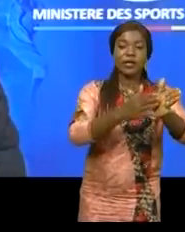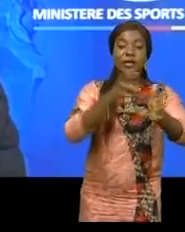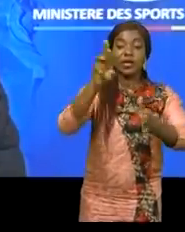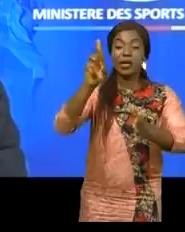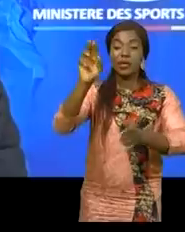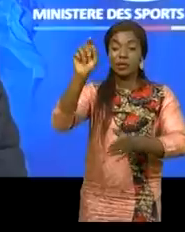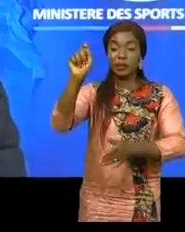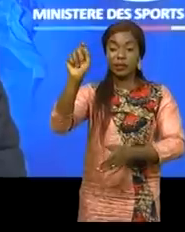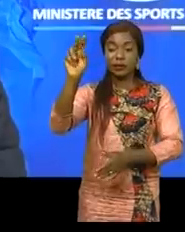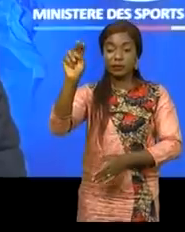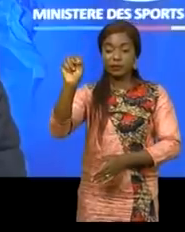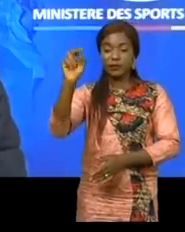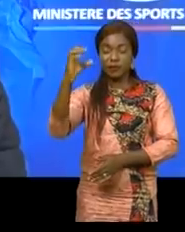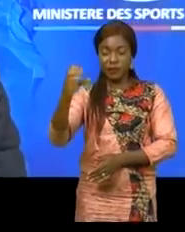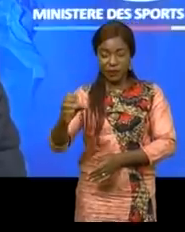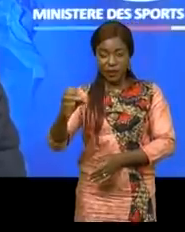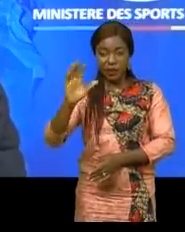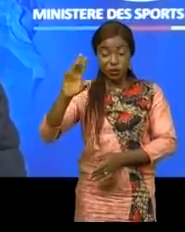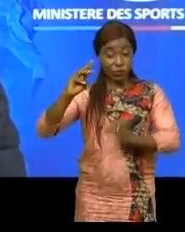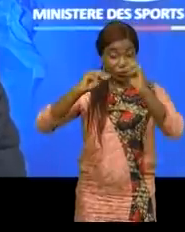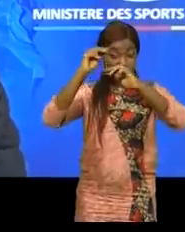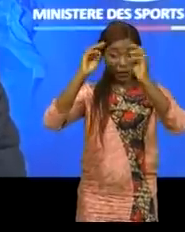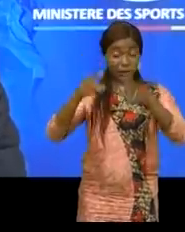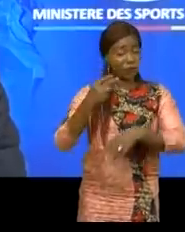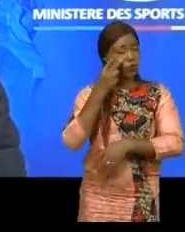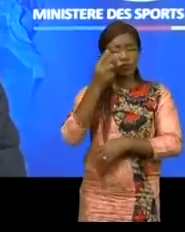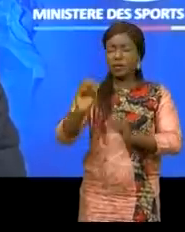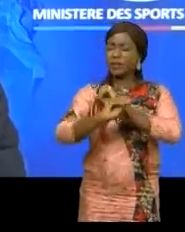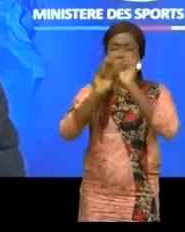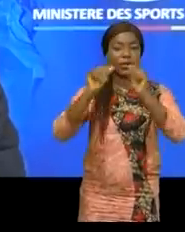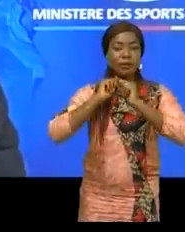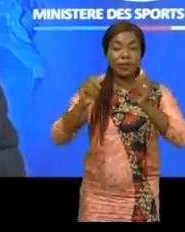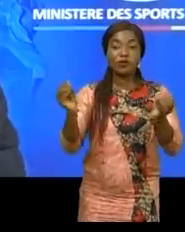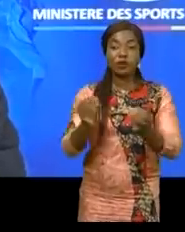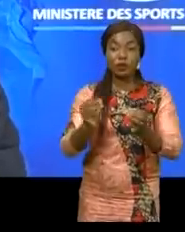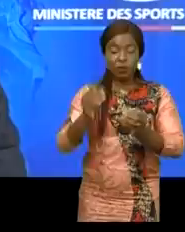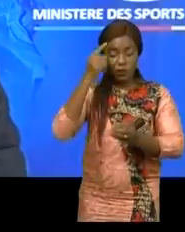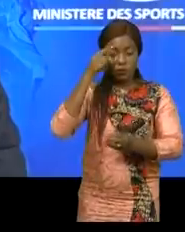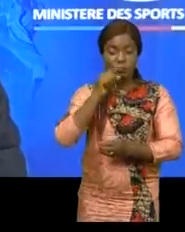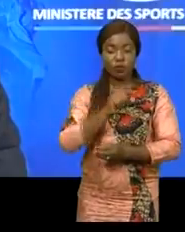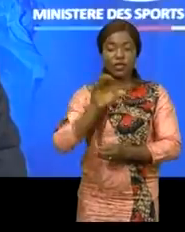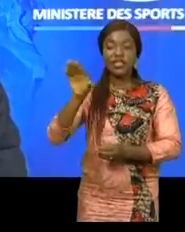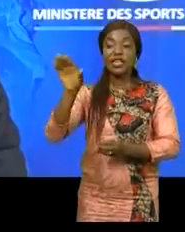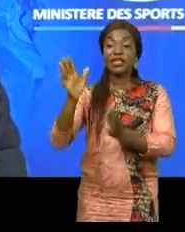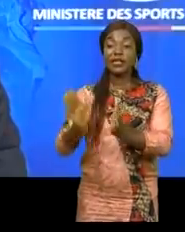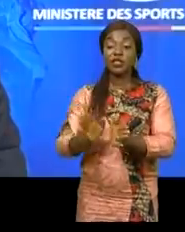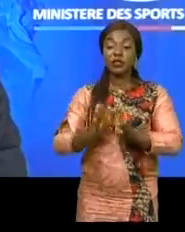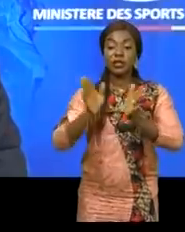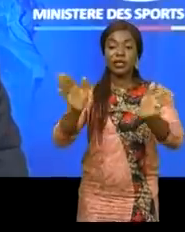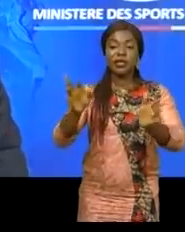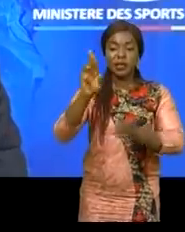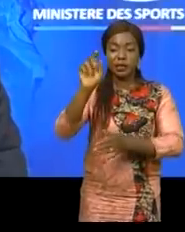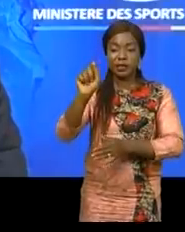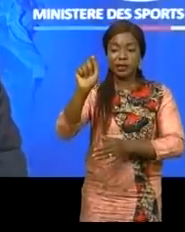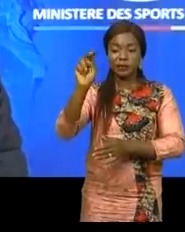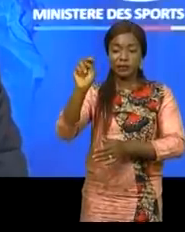a été repensé son ministère n'aura jamais sa raison d'être elle s'est aussi que moi en ma qualité de directeur général de la rti